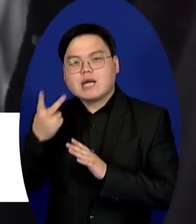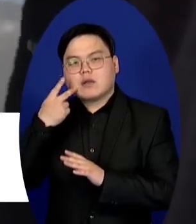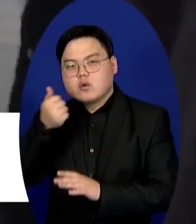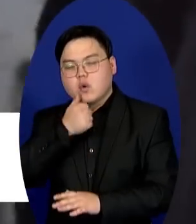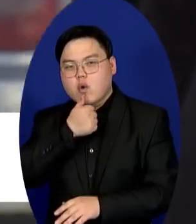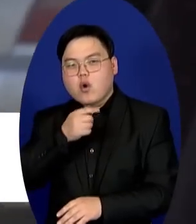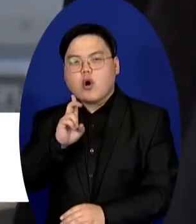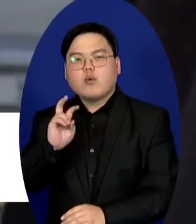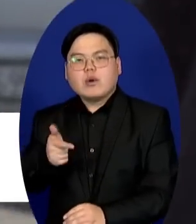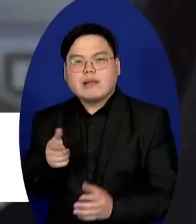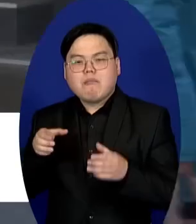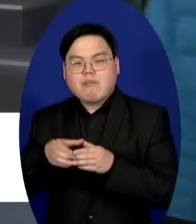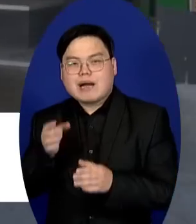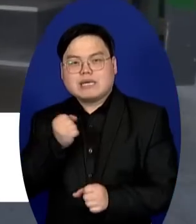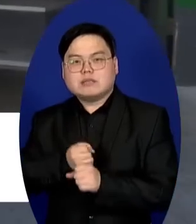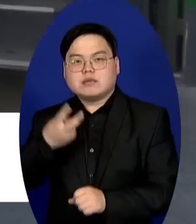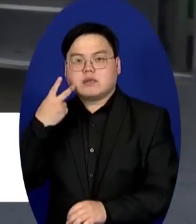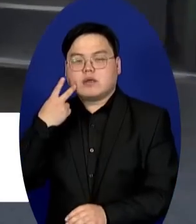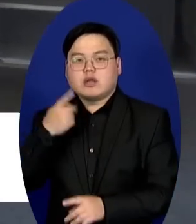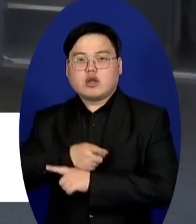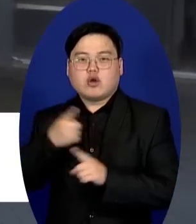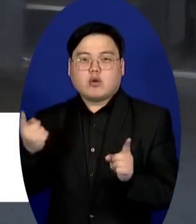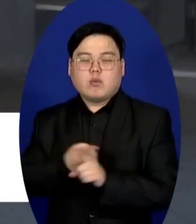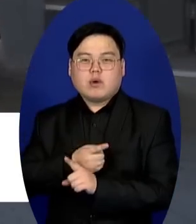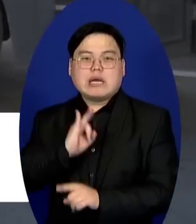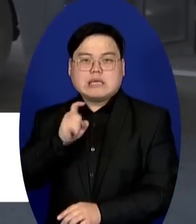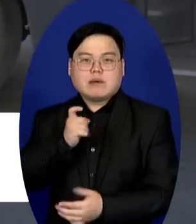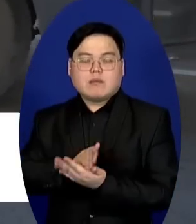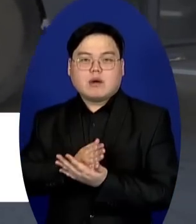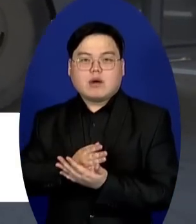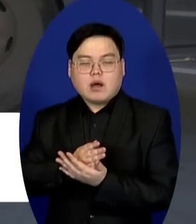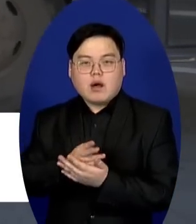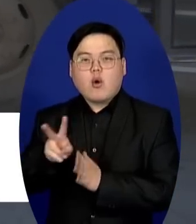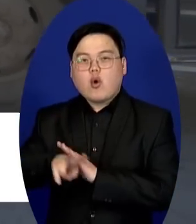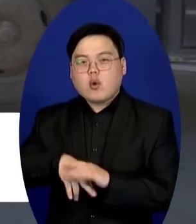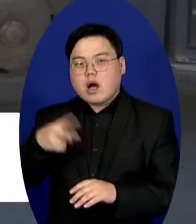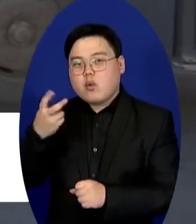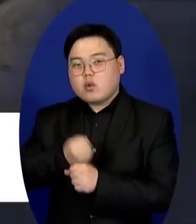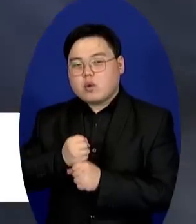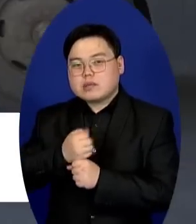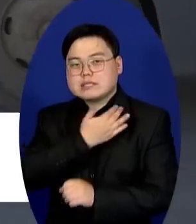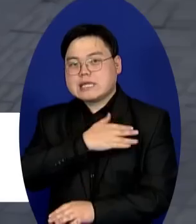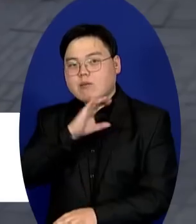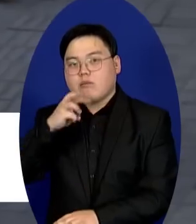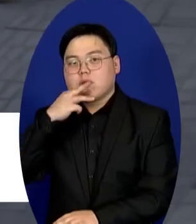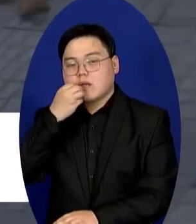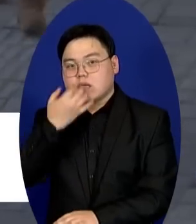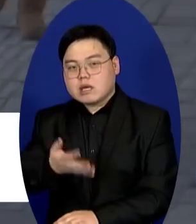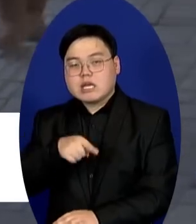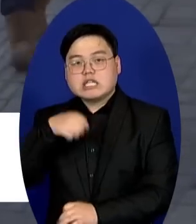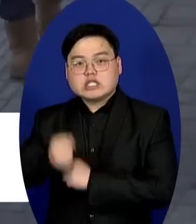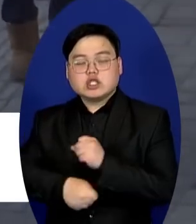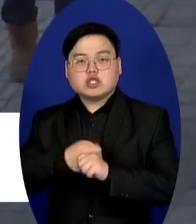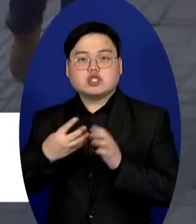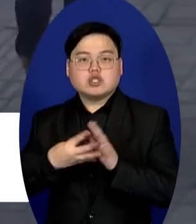зохион байгуулалттайгаар энэ төрлийн гэмт хэргийг үйлдэх нь элбэг байна гэдгийг халаасны хулгайн гэмт хэрэгтэй тэмцэх хэлцээс онцоллоо. Энэ оны 9-10 дугаар